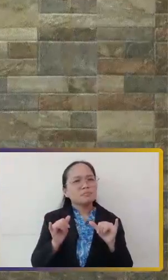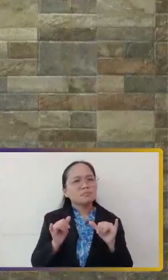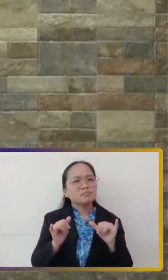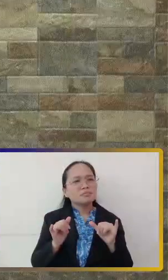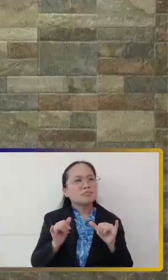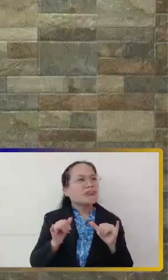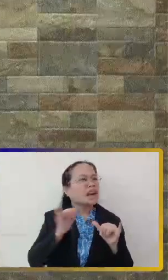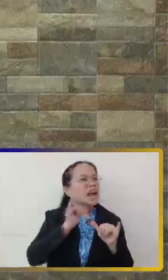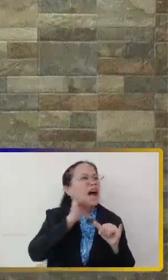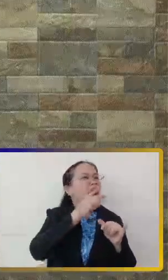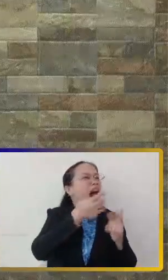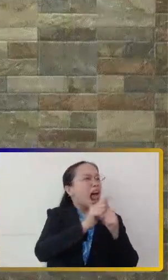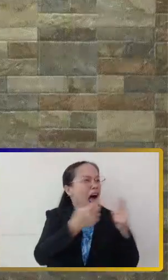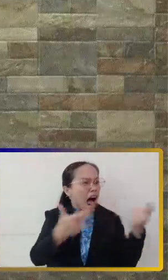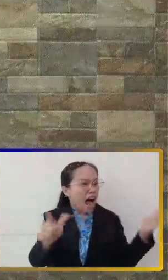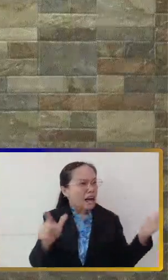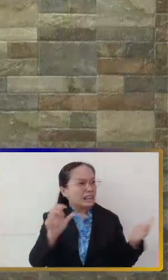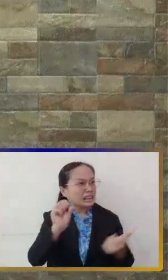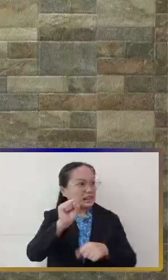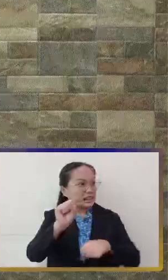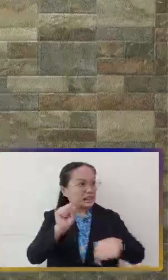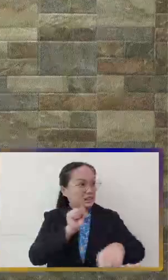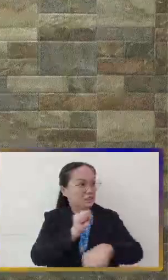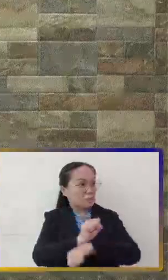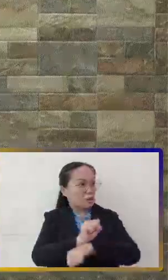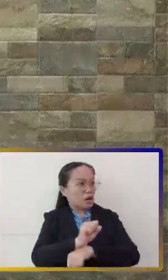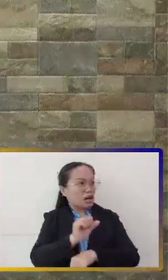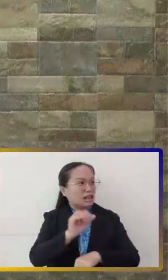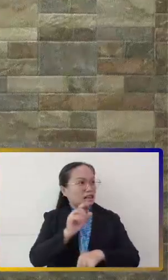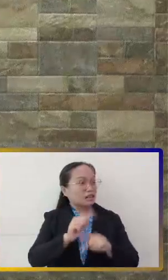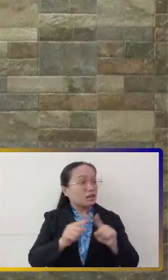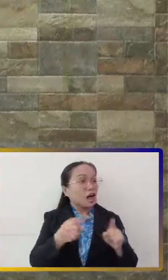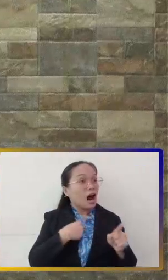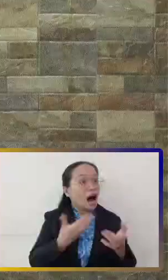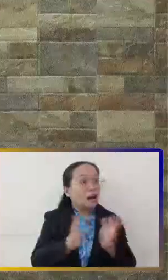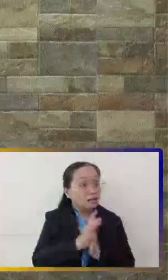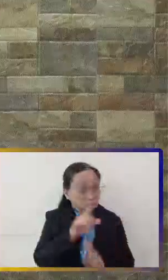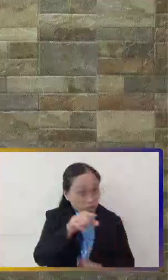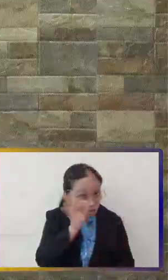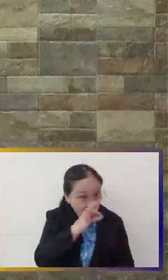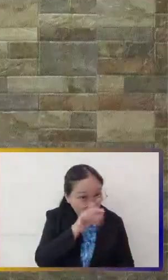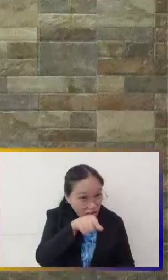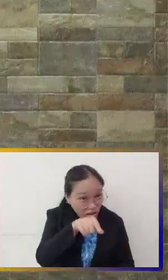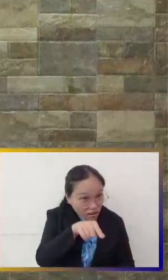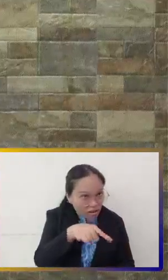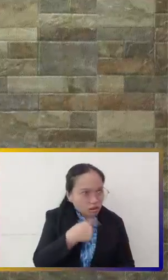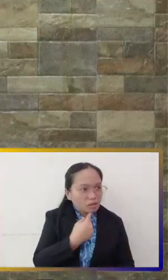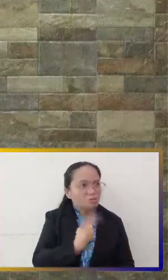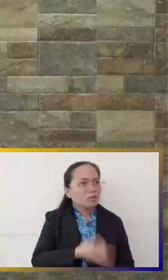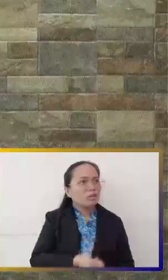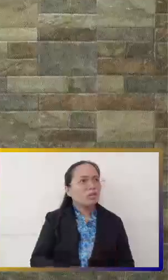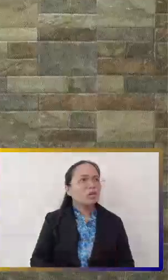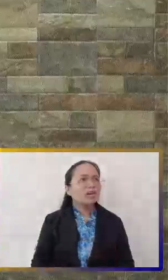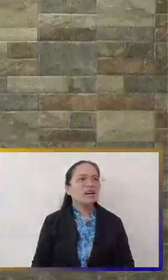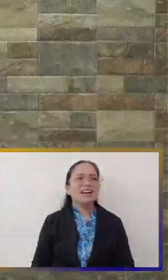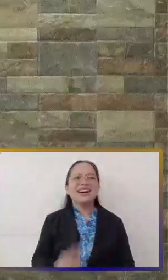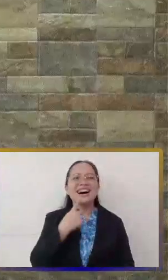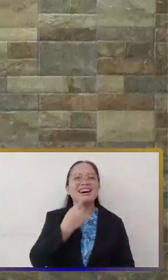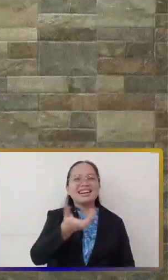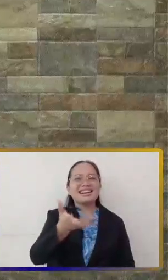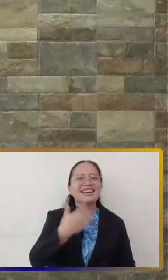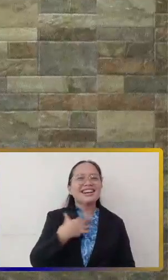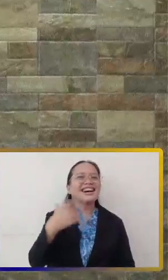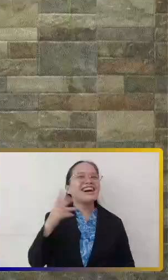ang Singaporean. Eh nakita ko may flag, sabi ko, Pilipino ka ba? Sabi niya, oo. Sabi ko, wag mo na akong pahirapan. Kanina